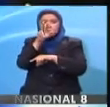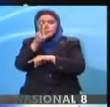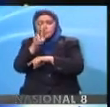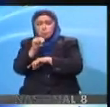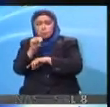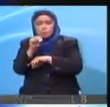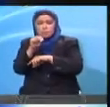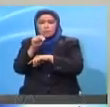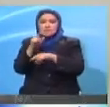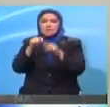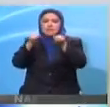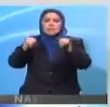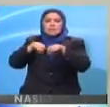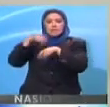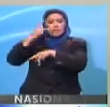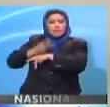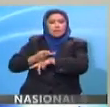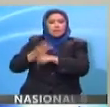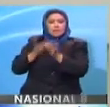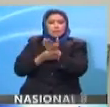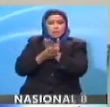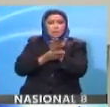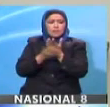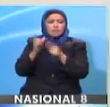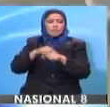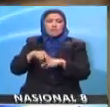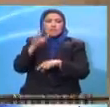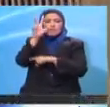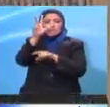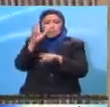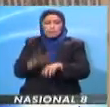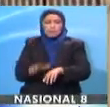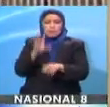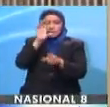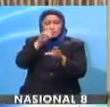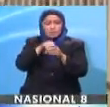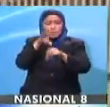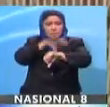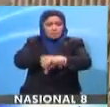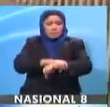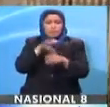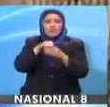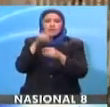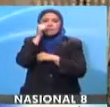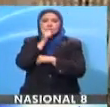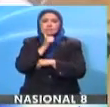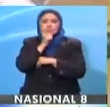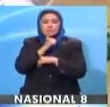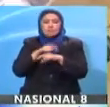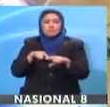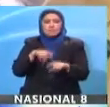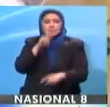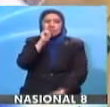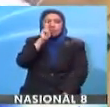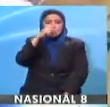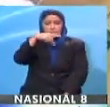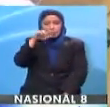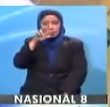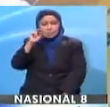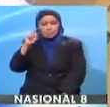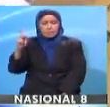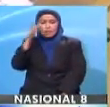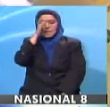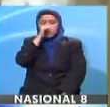terbongk ditahan termasuk seorang wanita kpdnkk Melaka merampas pelbagai barangan sukan dan